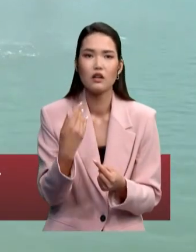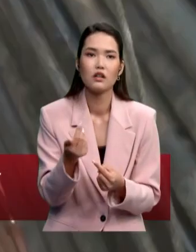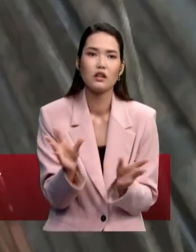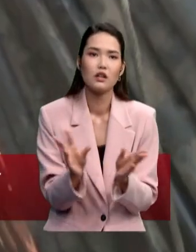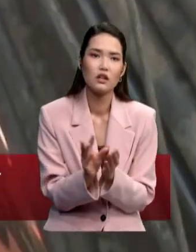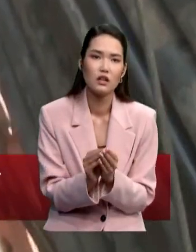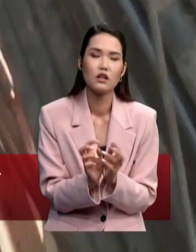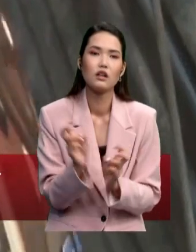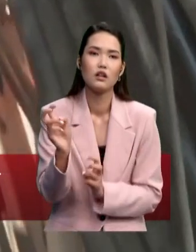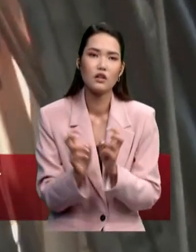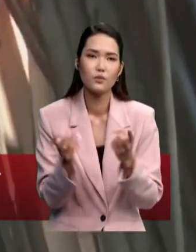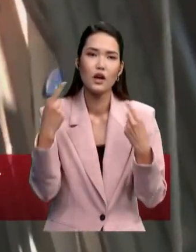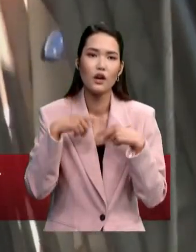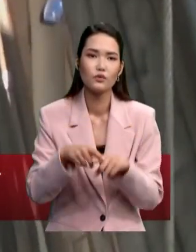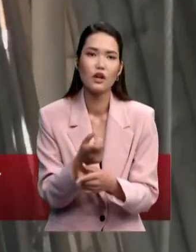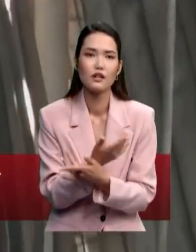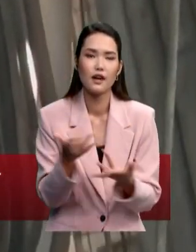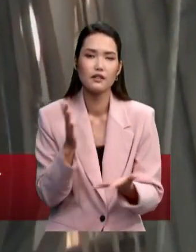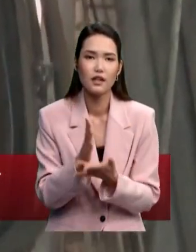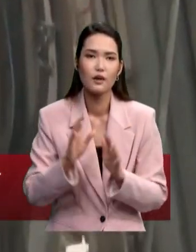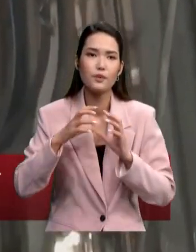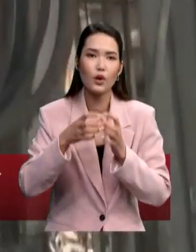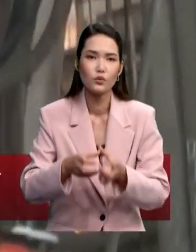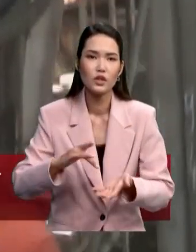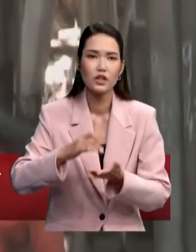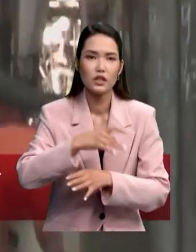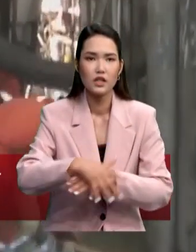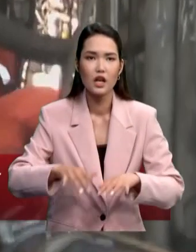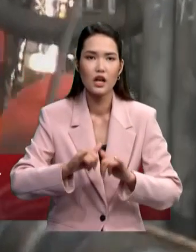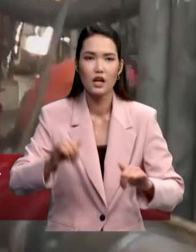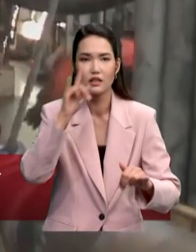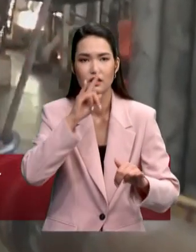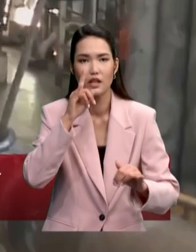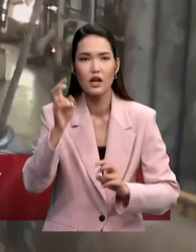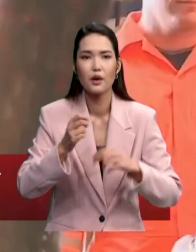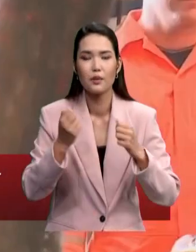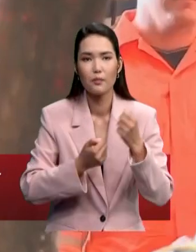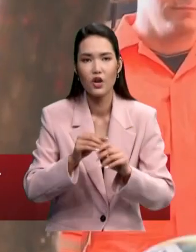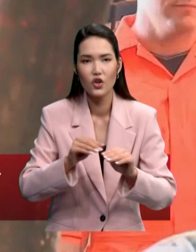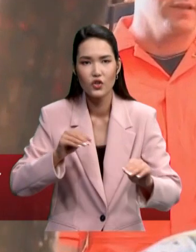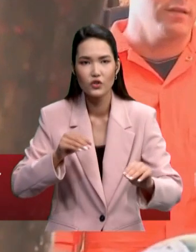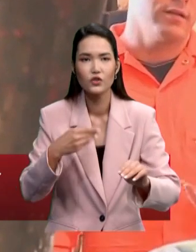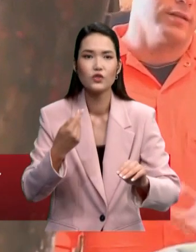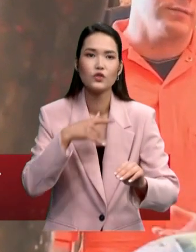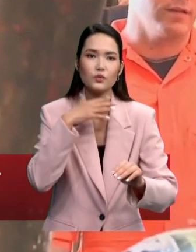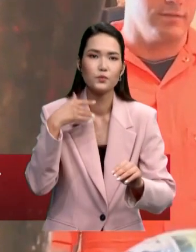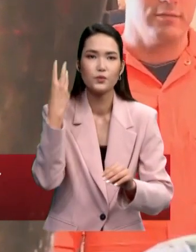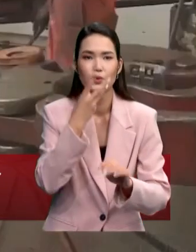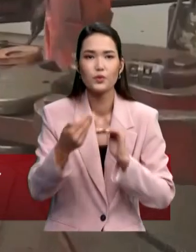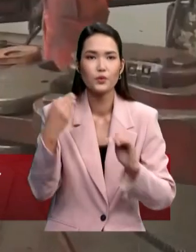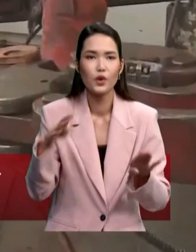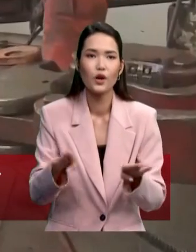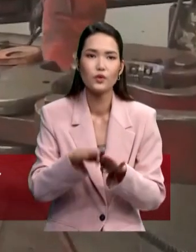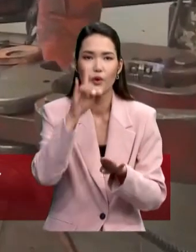казахстанским бизнесом по производству техники. Международный центр развития нефтегазового машиностроения, созданный 3 года назад